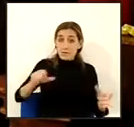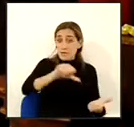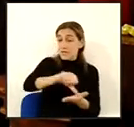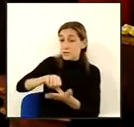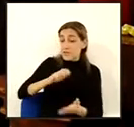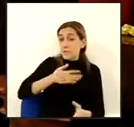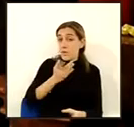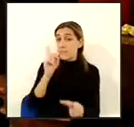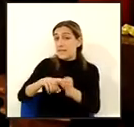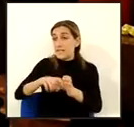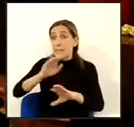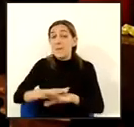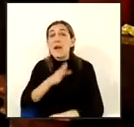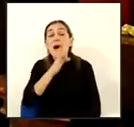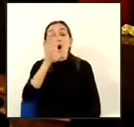del lloc on s'ha de col·locar,